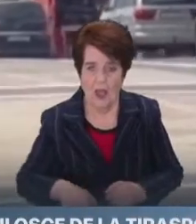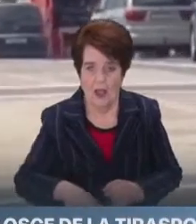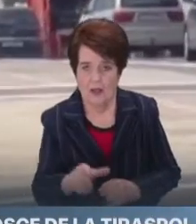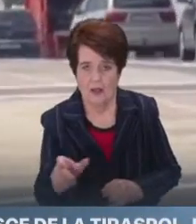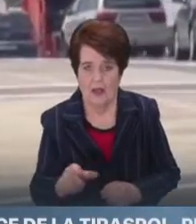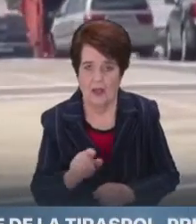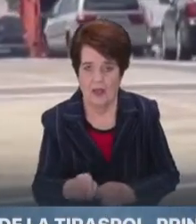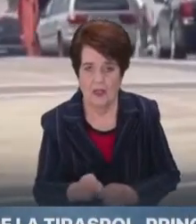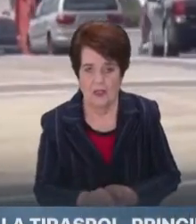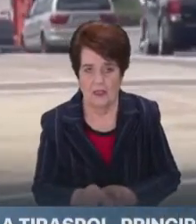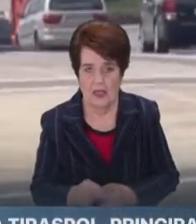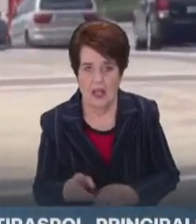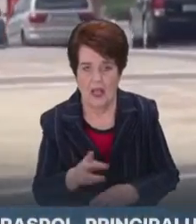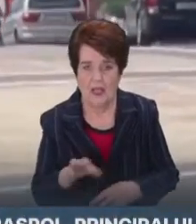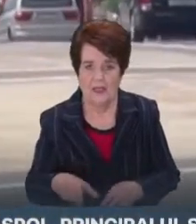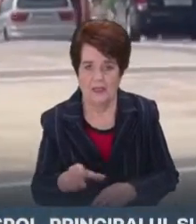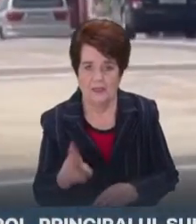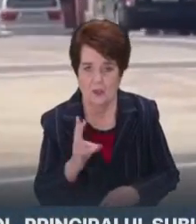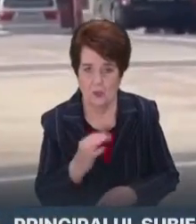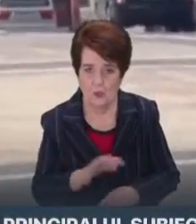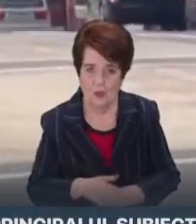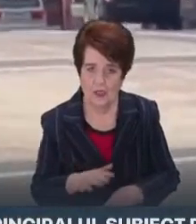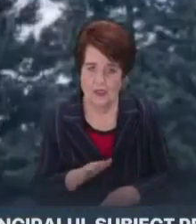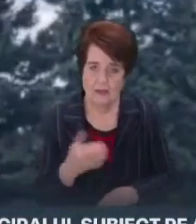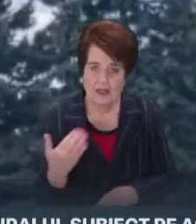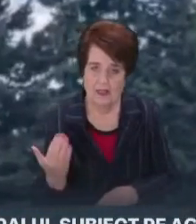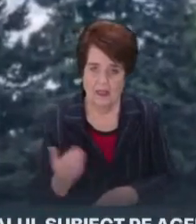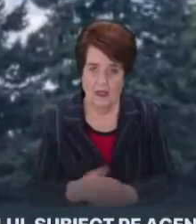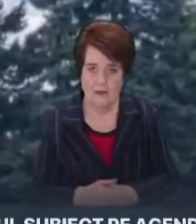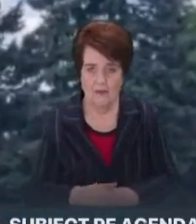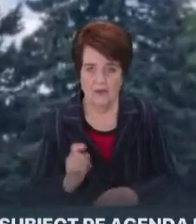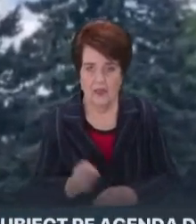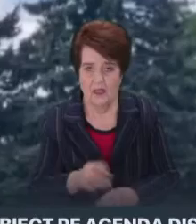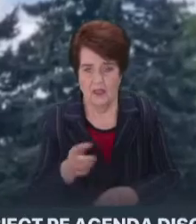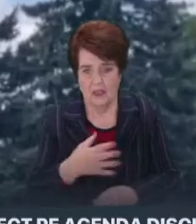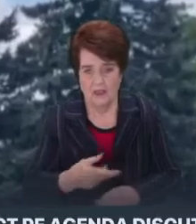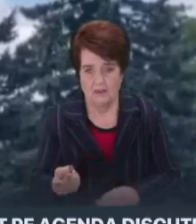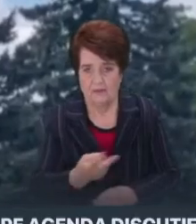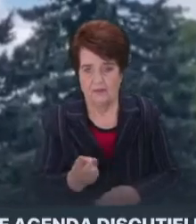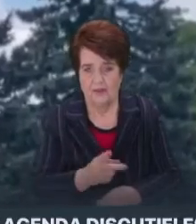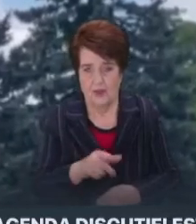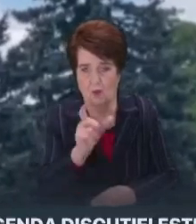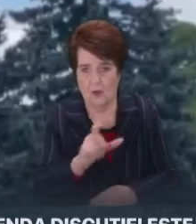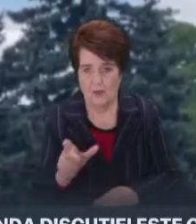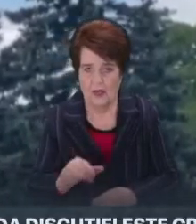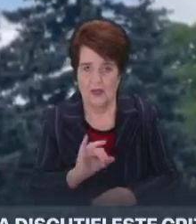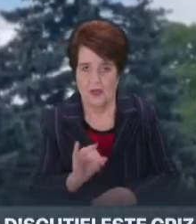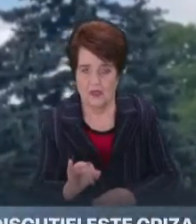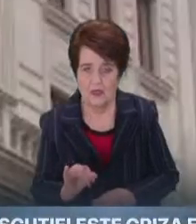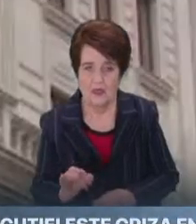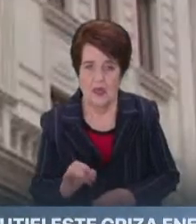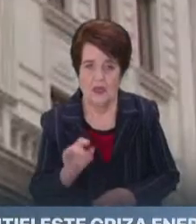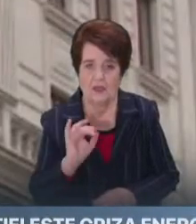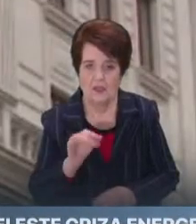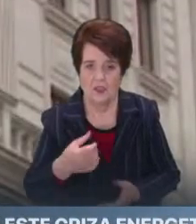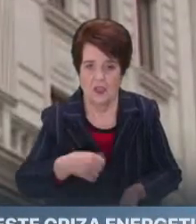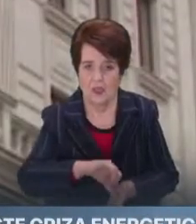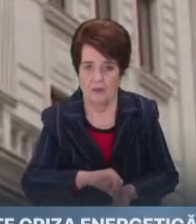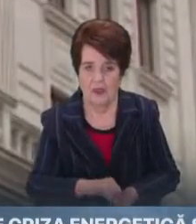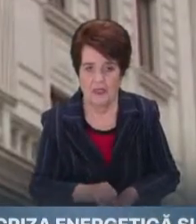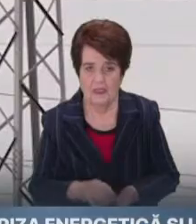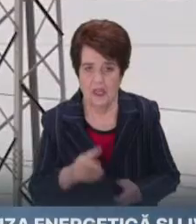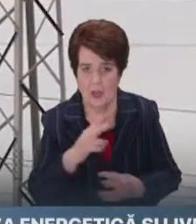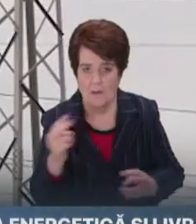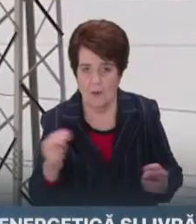La discuții sunt invitați reprezentanții ai instituțiilor de profil de pe ambele maluri ale Nistrului, precum și reprezentanții mediatorilor